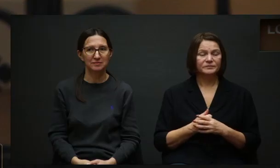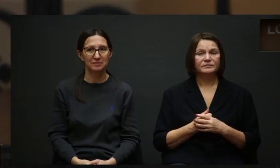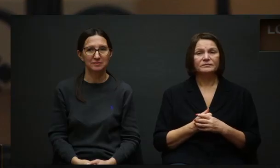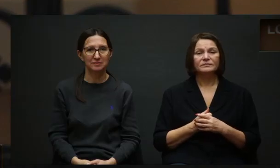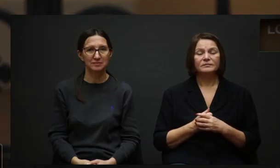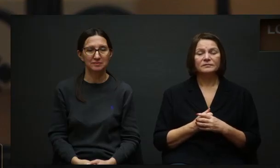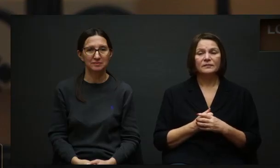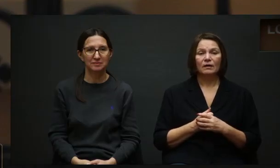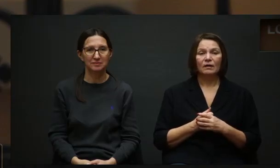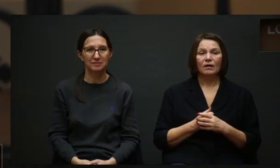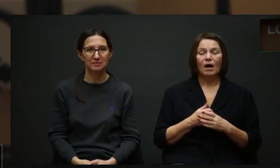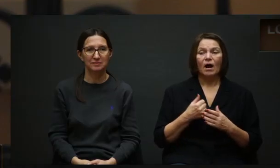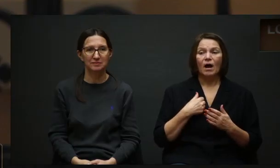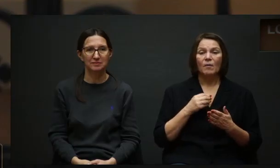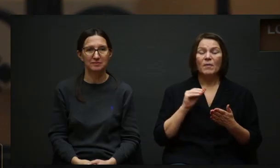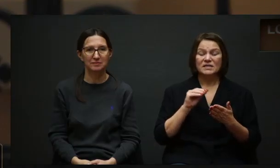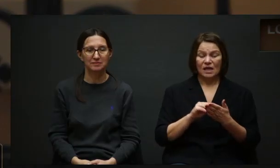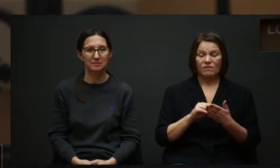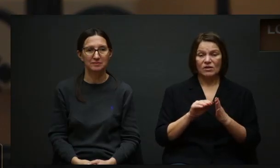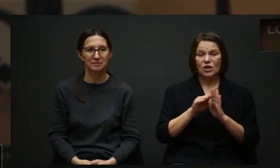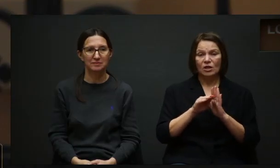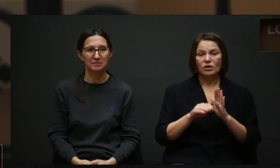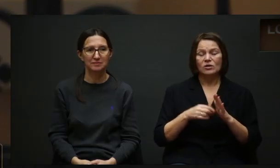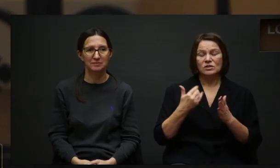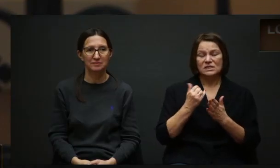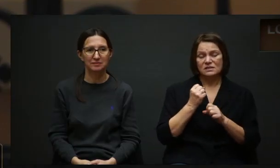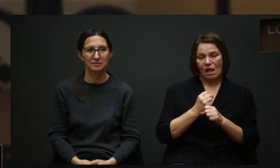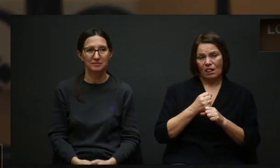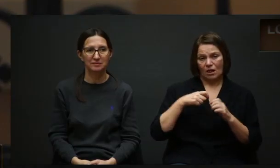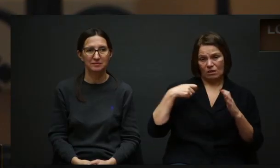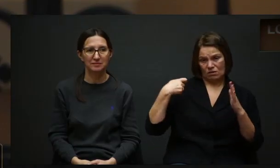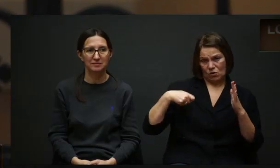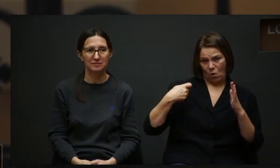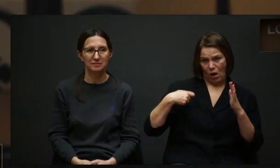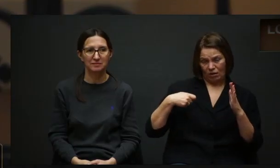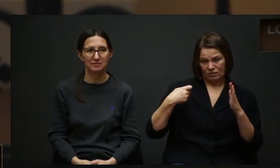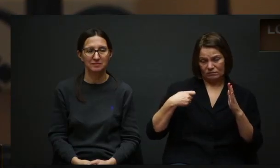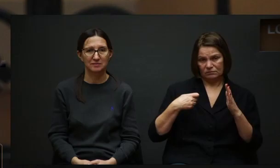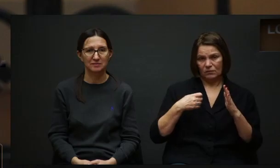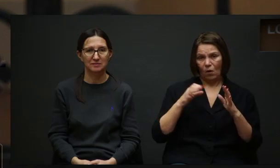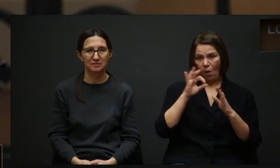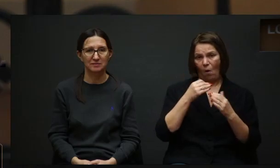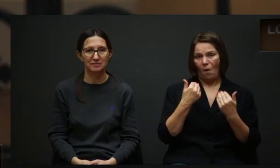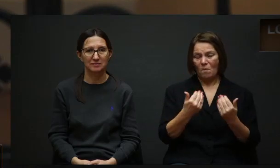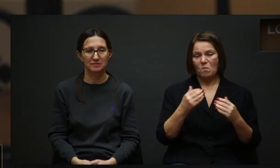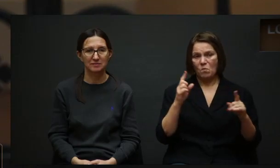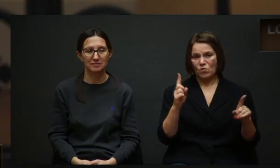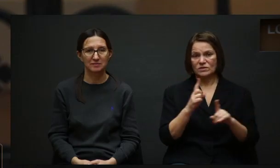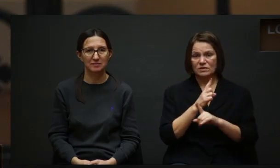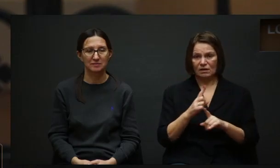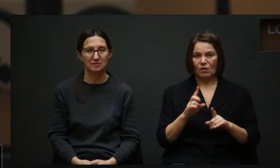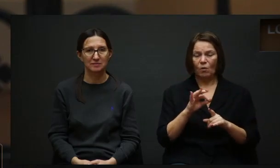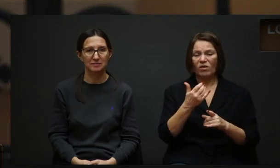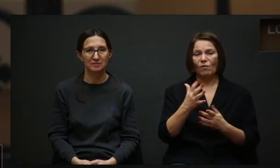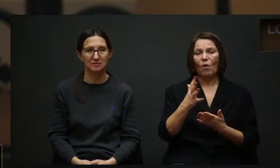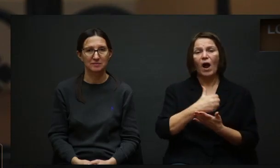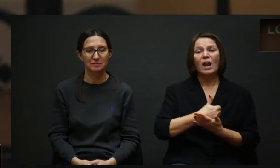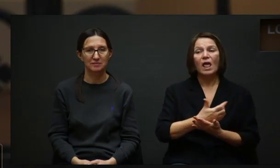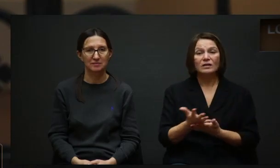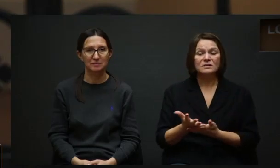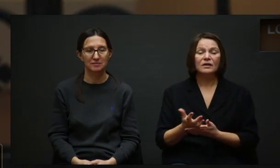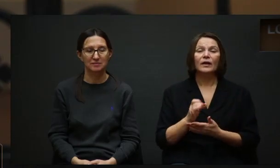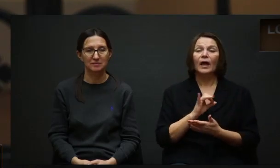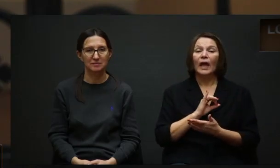Ну, как бы поставилась задача сделать просто имиджевый ролик про музей, да, про его коллекцию. И